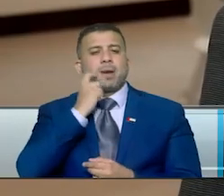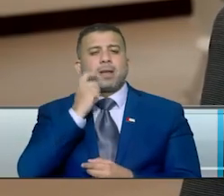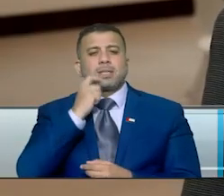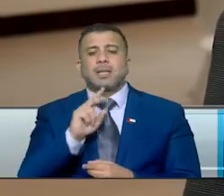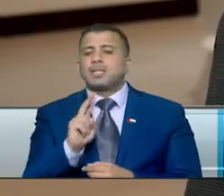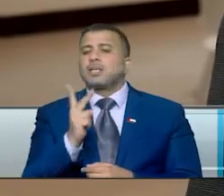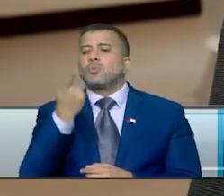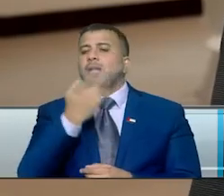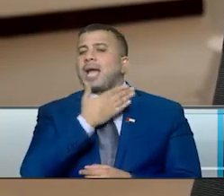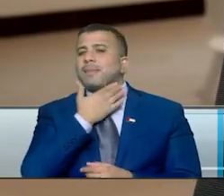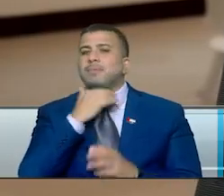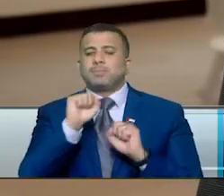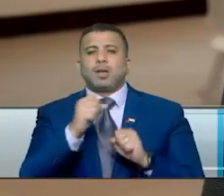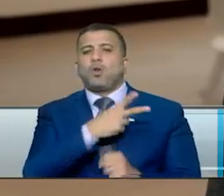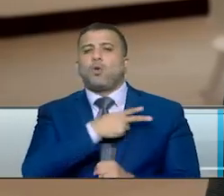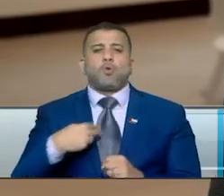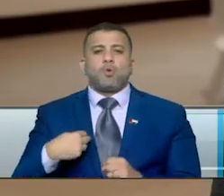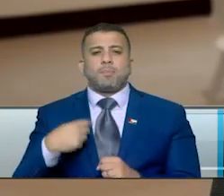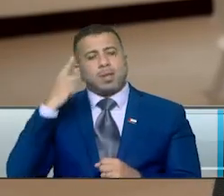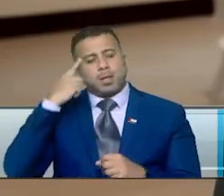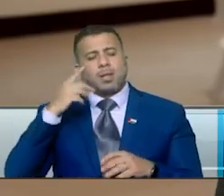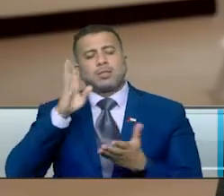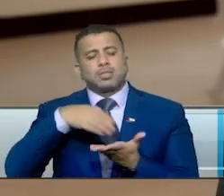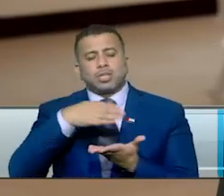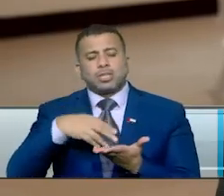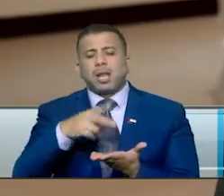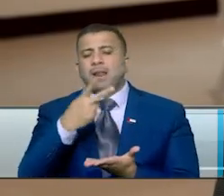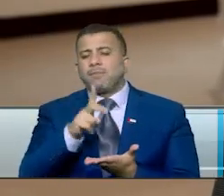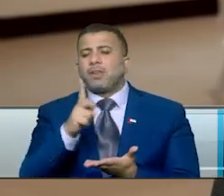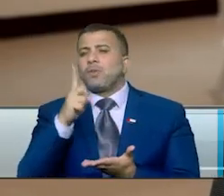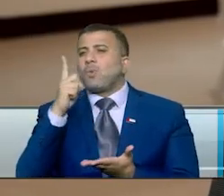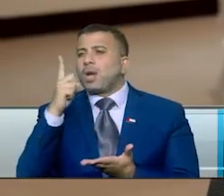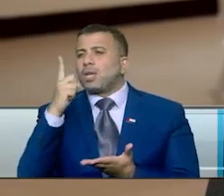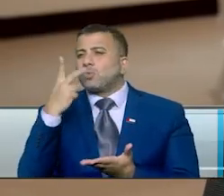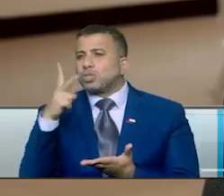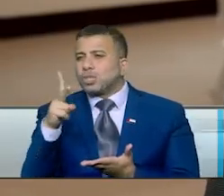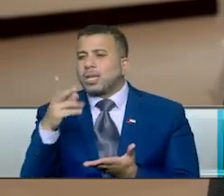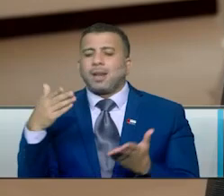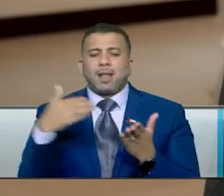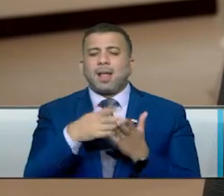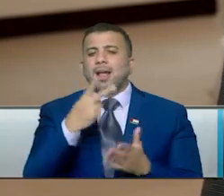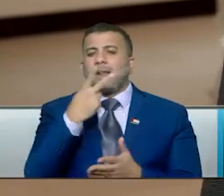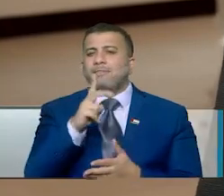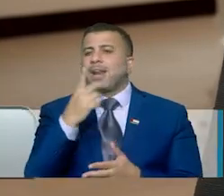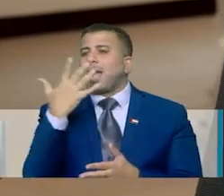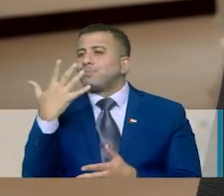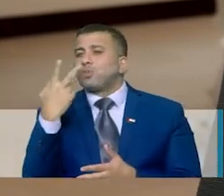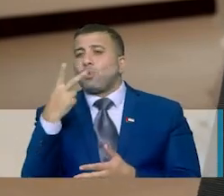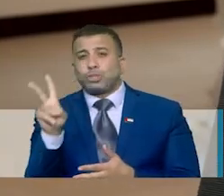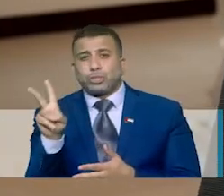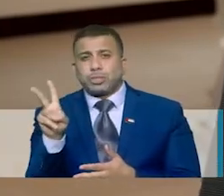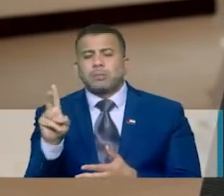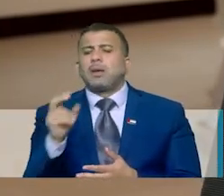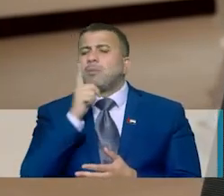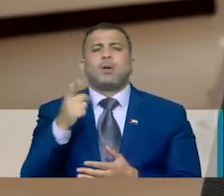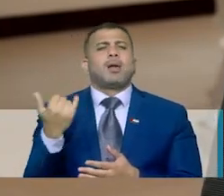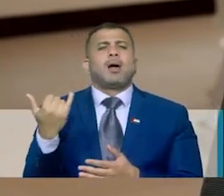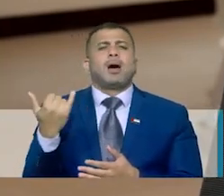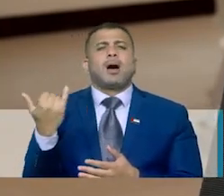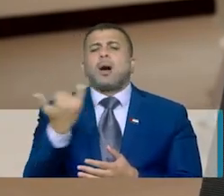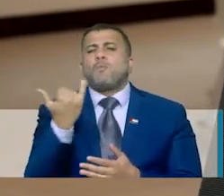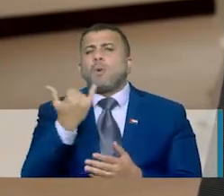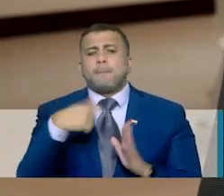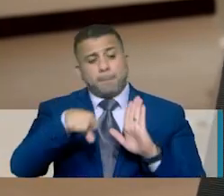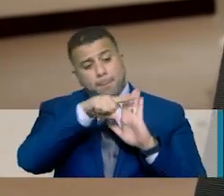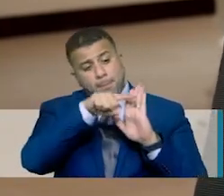في تطوير الخدمات الحكومية واستراتيجية الإمارات 2021-2025، لكن يمكن من أبرز المخرجات